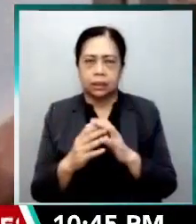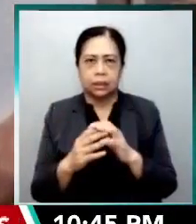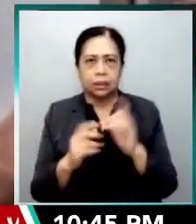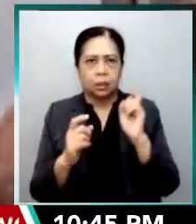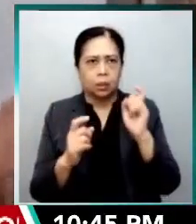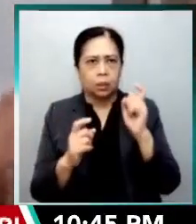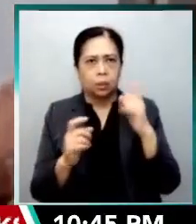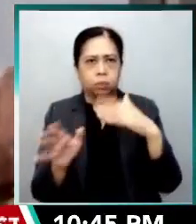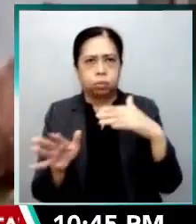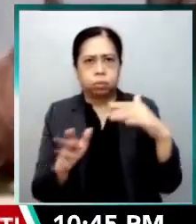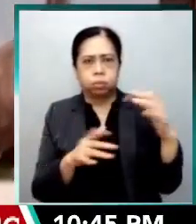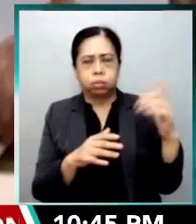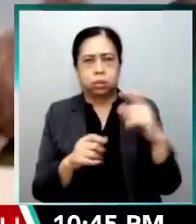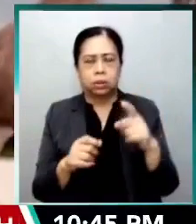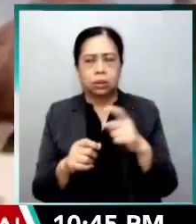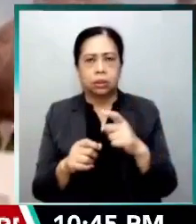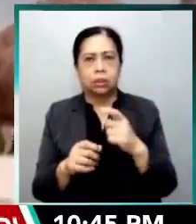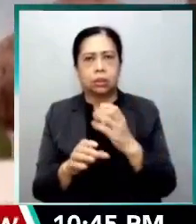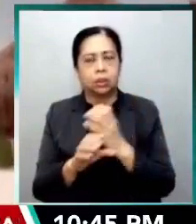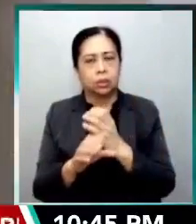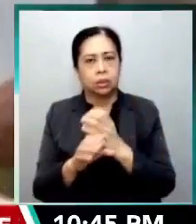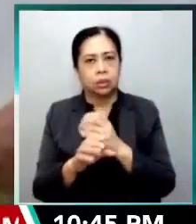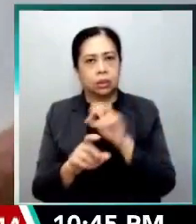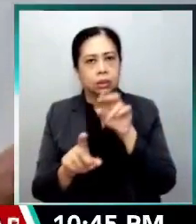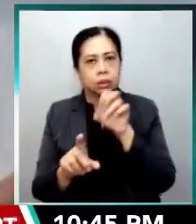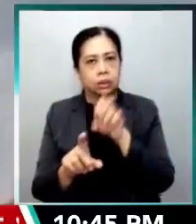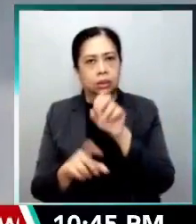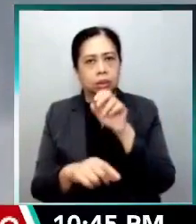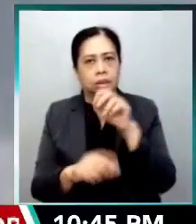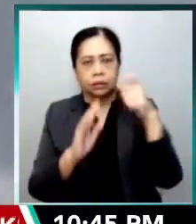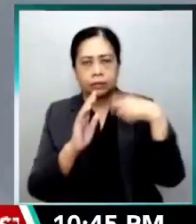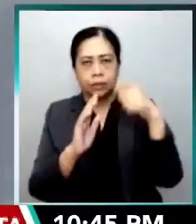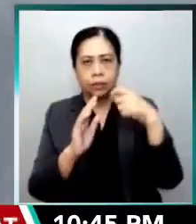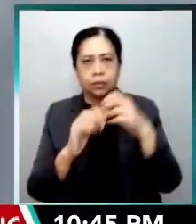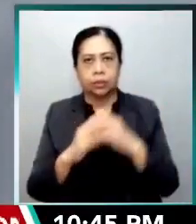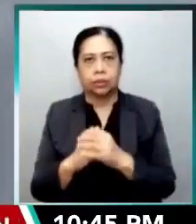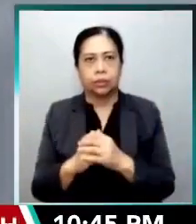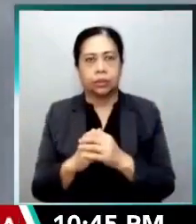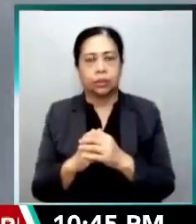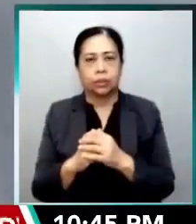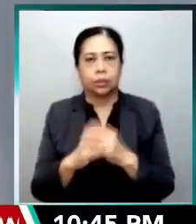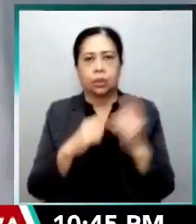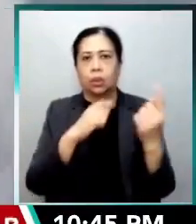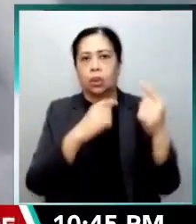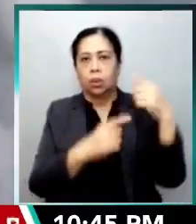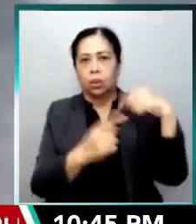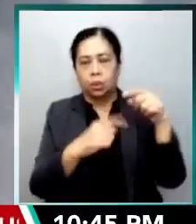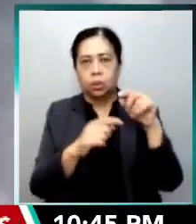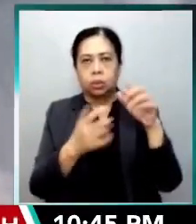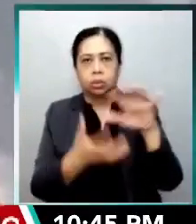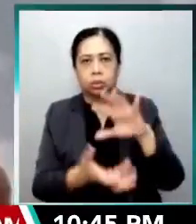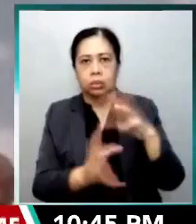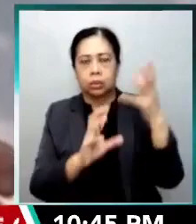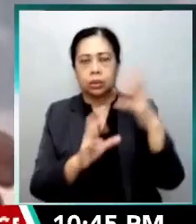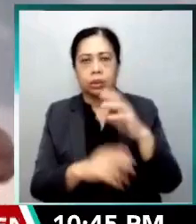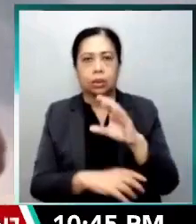mga sasakyang nakuha na ng video. Buhawi naman ang nanalasa sa Colorado sa